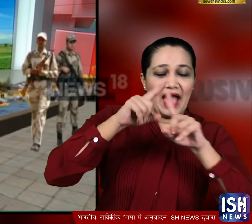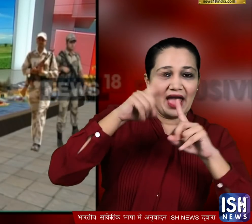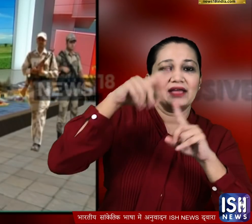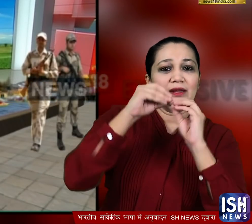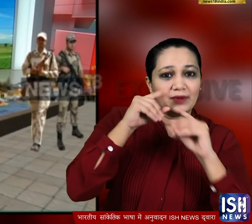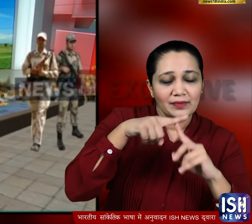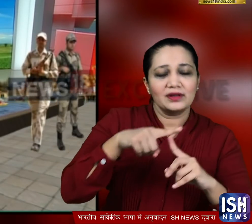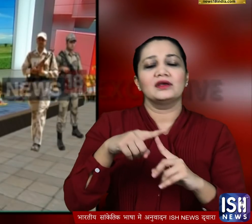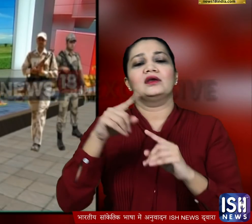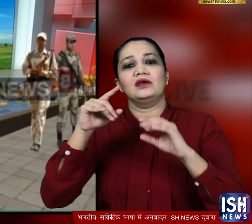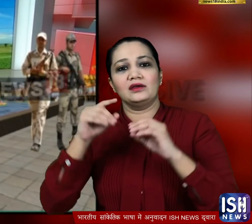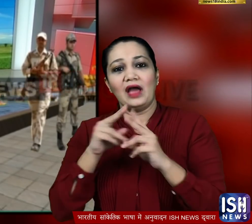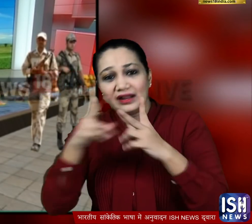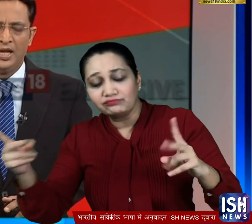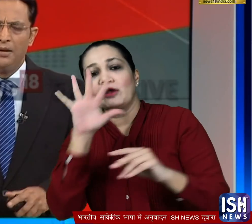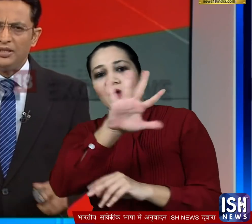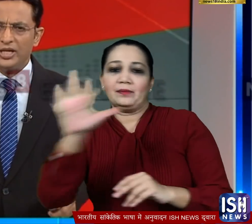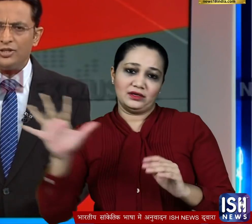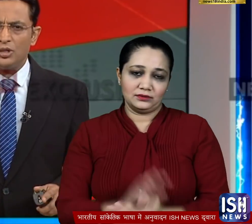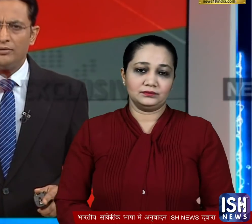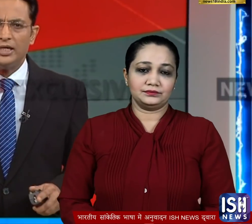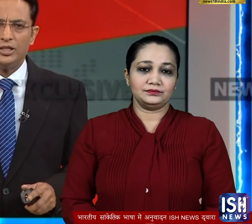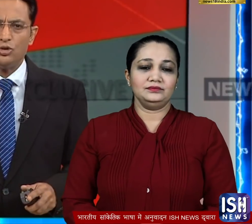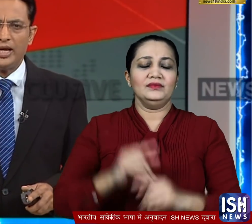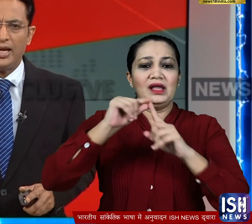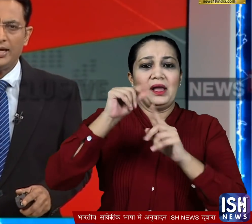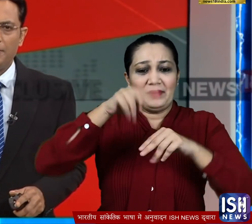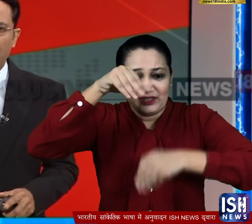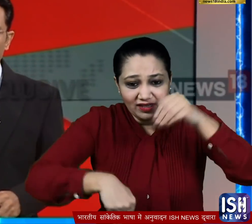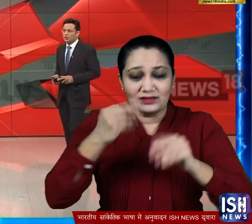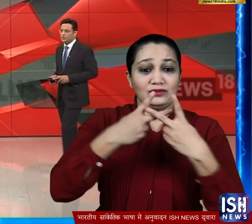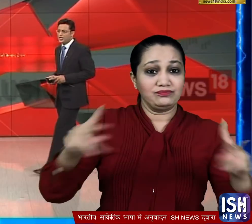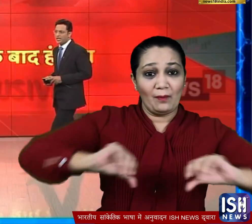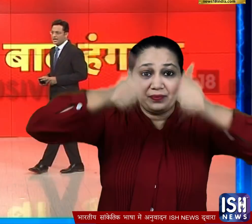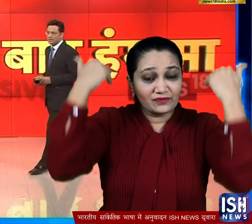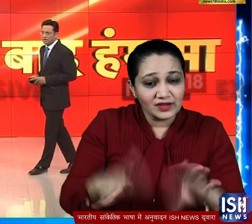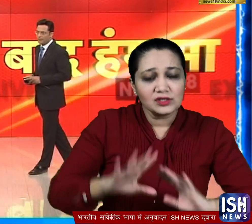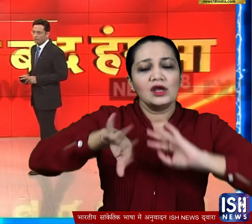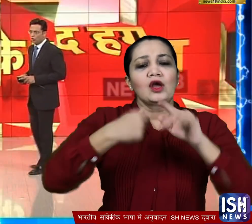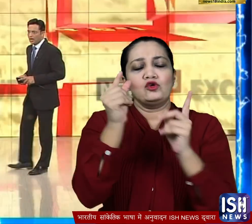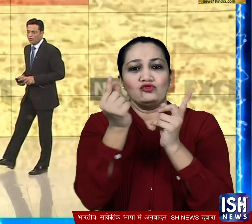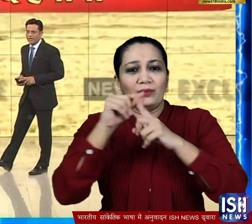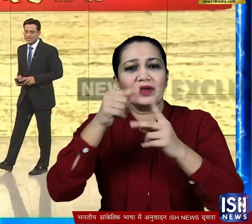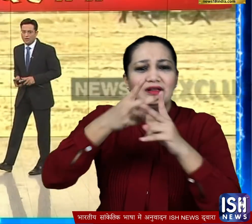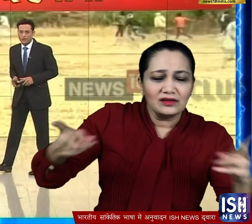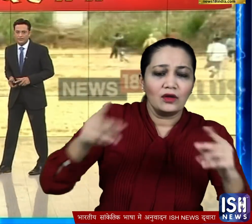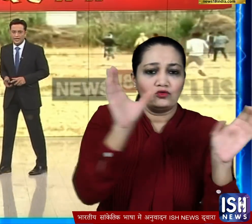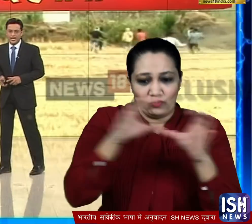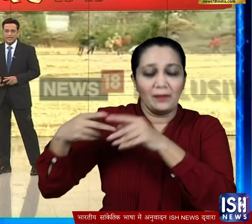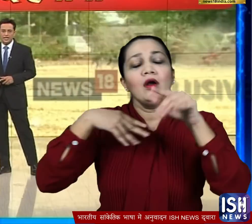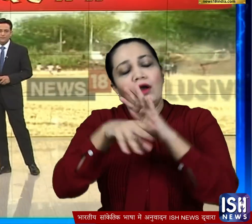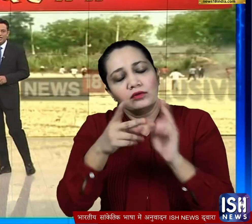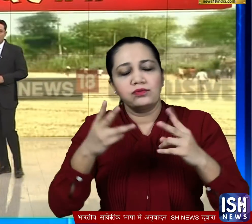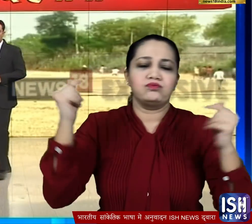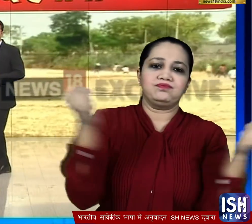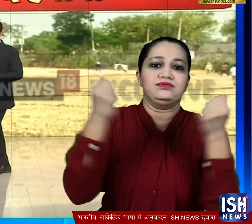आईटीबीपी और सीआईएसएफ की 5-5 कंपनियां शामिल। पंचायत चुनाव के नतीजों के ऐलान के बाद उत्तर प्रदेश के आजमगढ़ में 2 गांवों में हिंसा हो गई। बताया गया